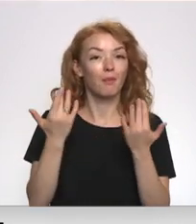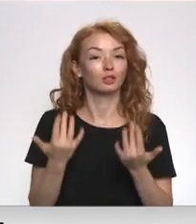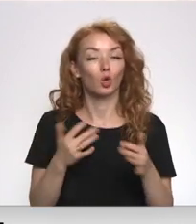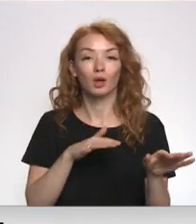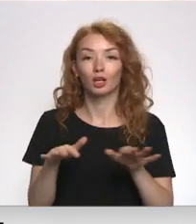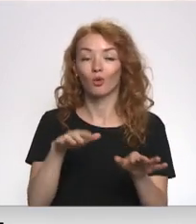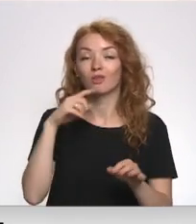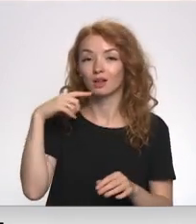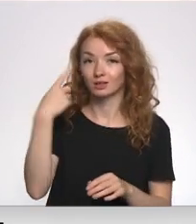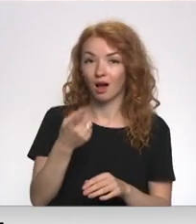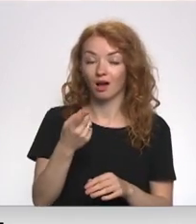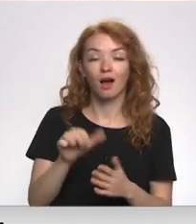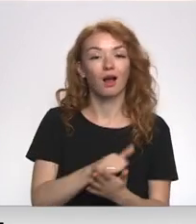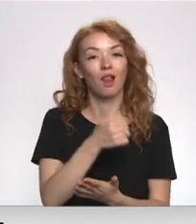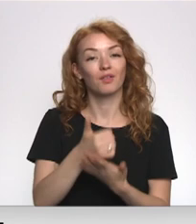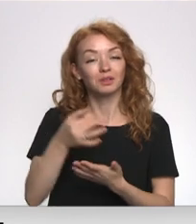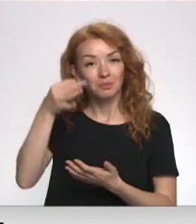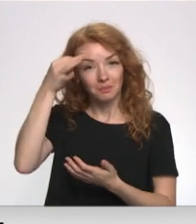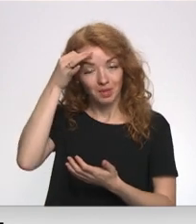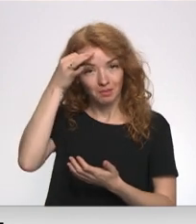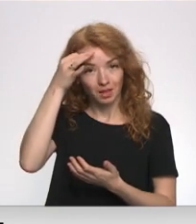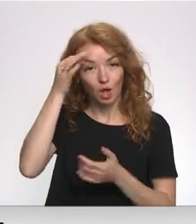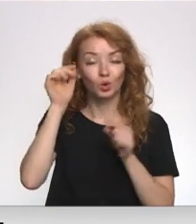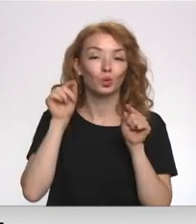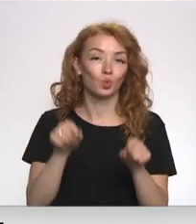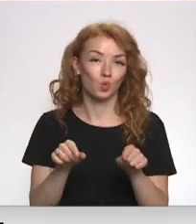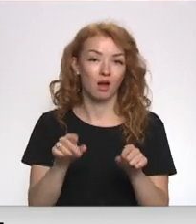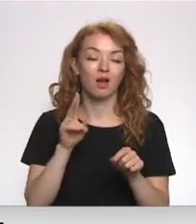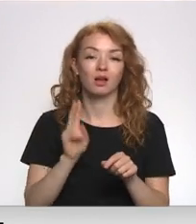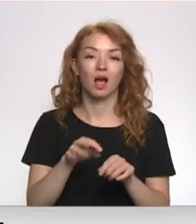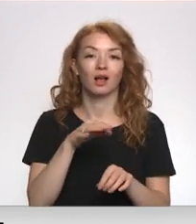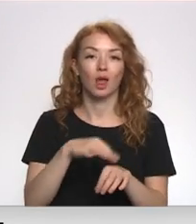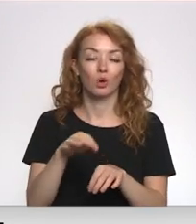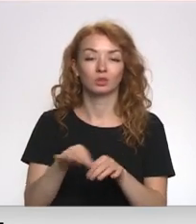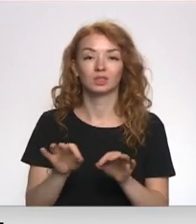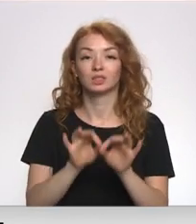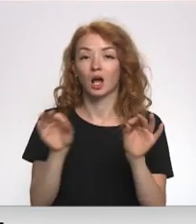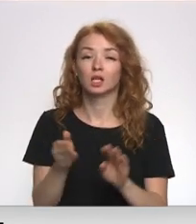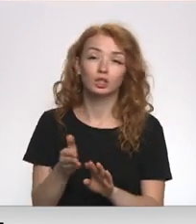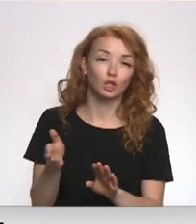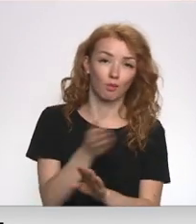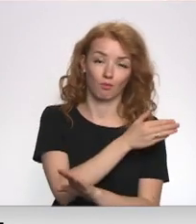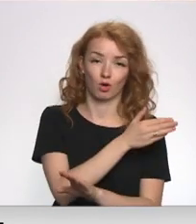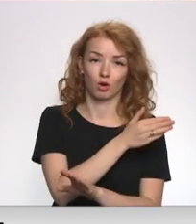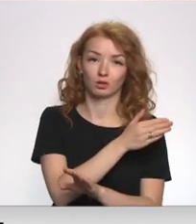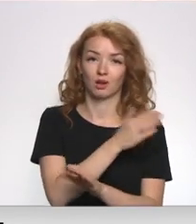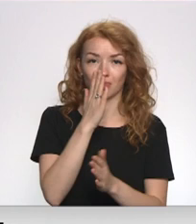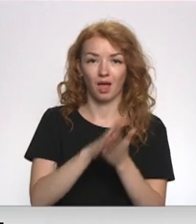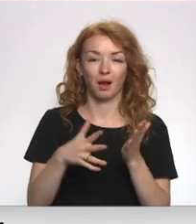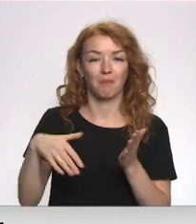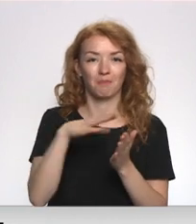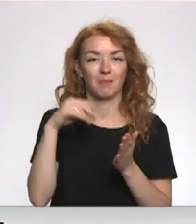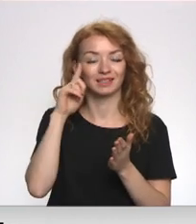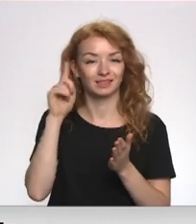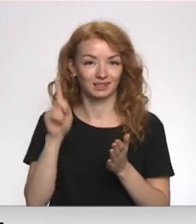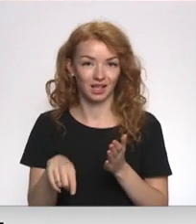rīkotāji, galvenais jau ir pieminēt un atcerēties to, ka genocīds ir sācies daudz agrāk par tiem gadiem, par kuriem mēs šeit